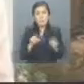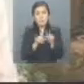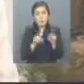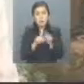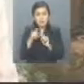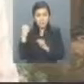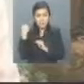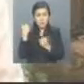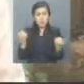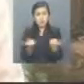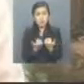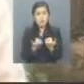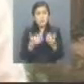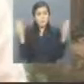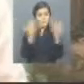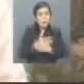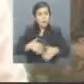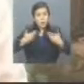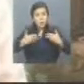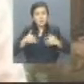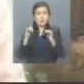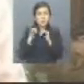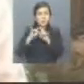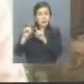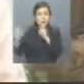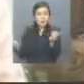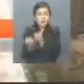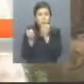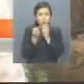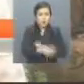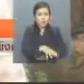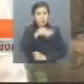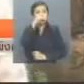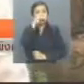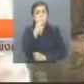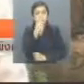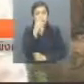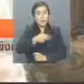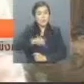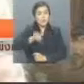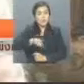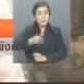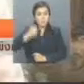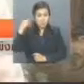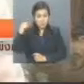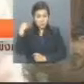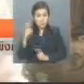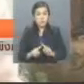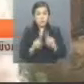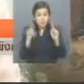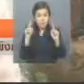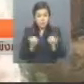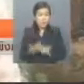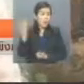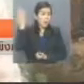ที่อากาศค่อนข้างแปรปรวนเด็กของเราก็จะเป็นหวัดที่เป็นทุนเดิมอยู่แล้วนะคะแต่ในช่วงที่ผ่านมา